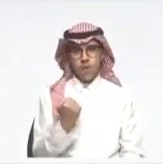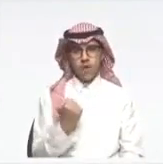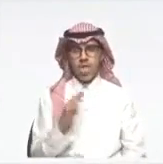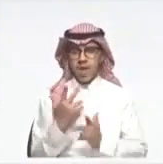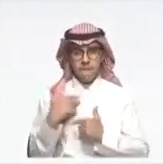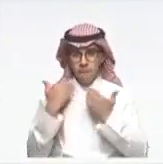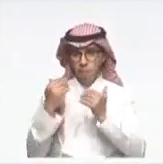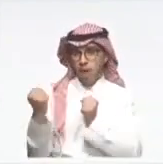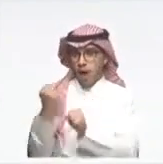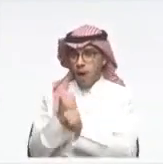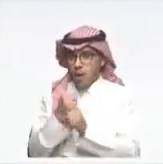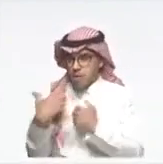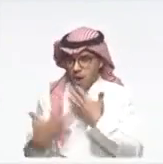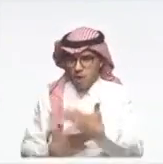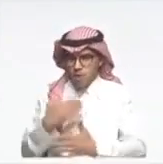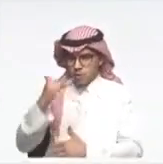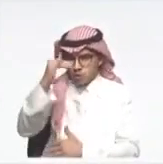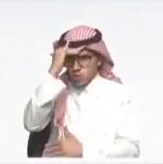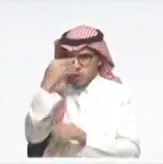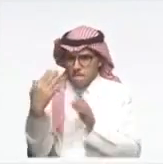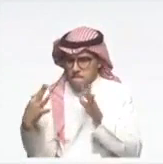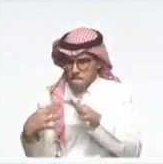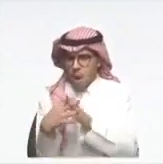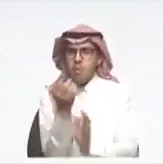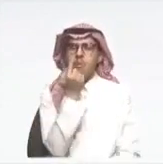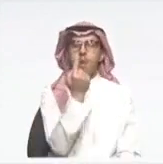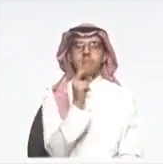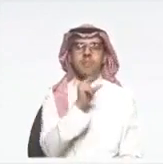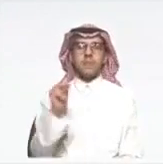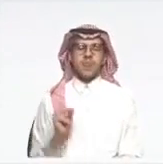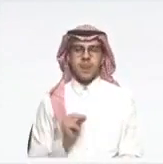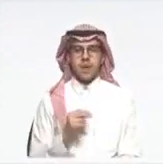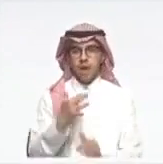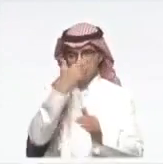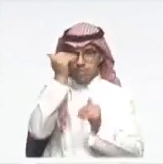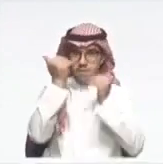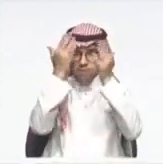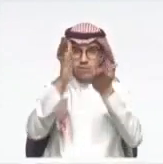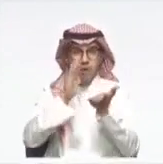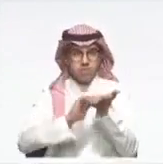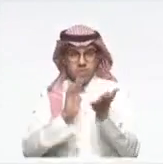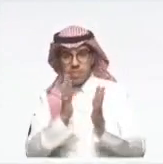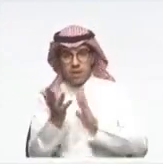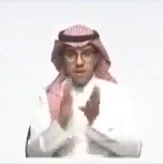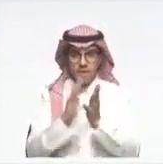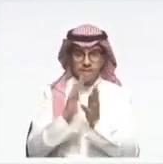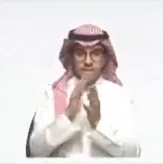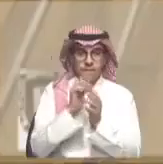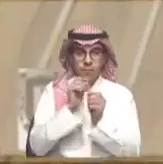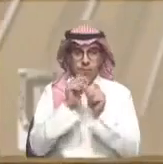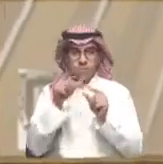تحالف منسق وتنظيم عسكري موحد لمواجهة التهديدات والمخاطر التي تحيط